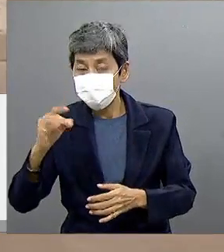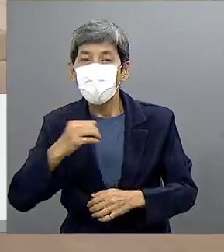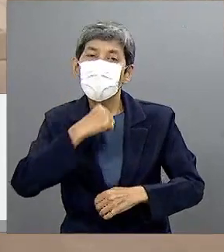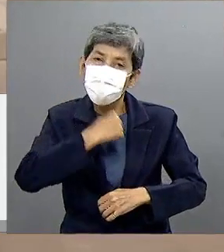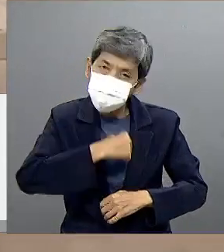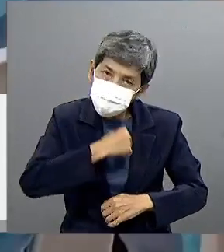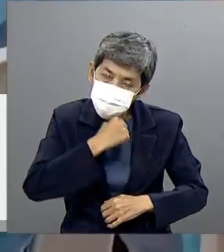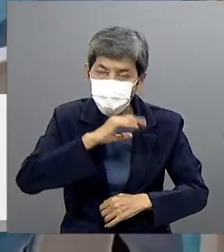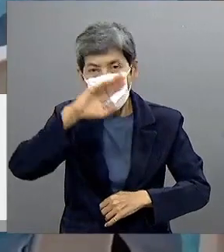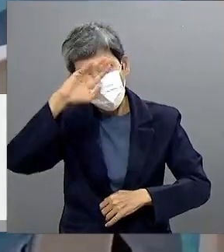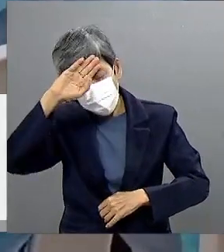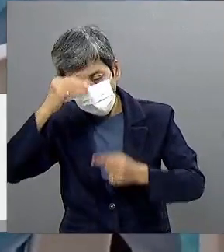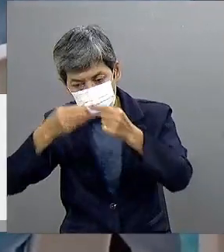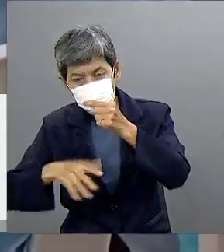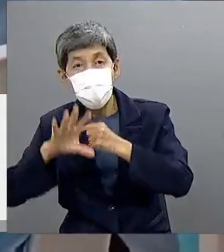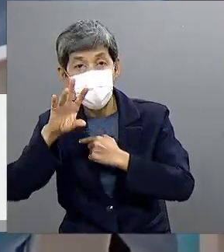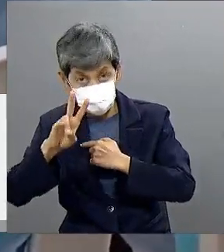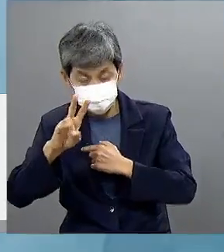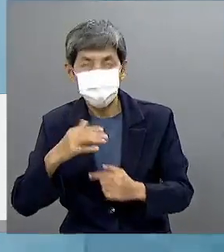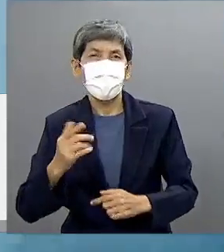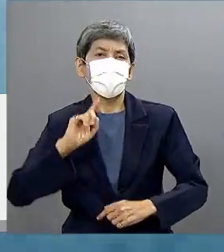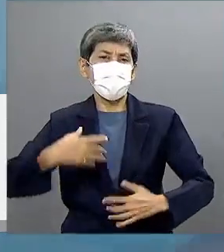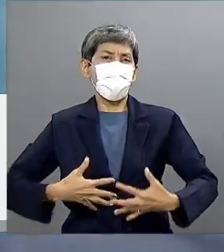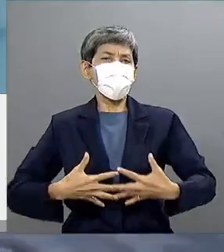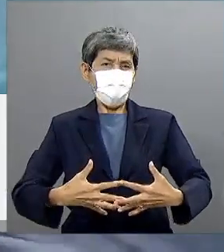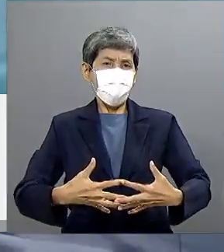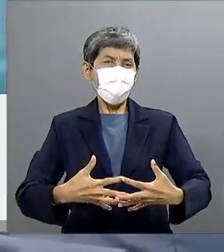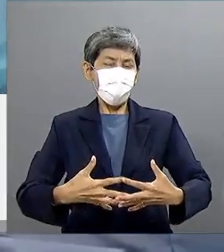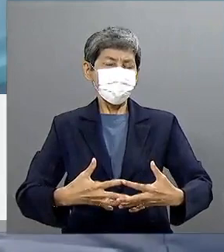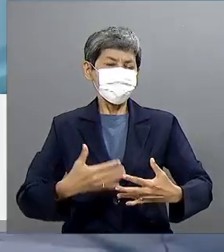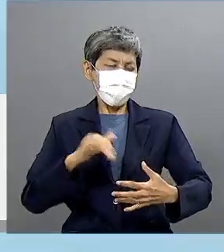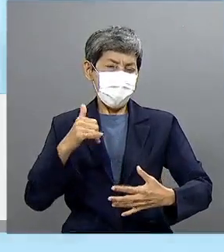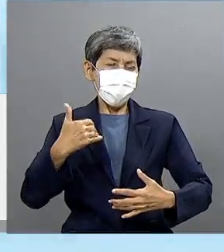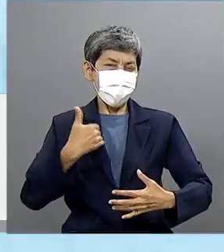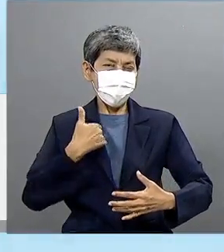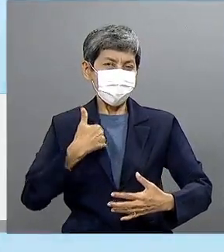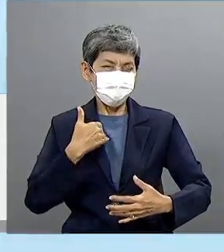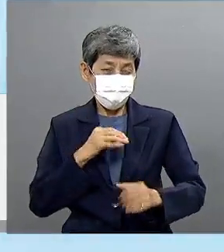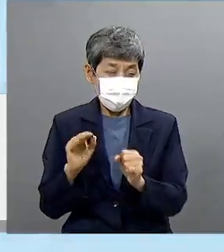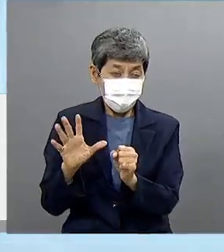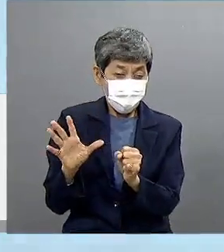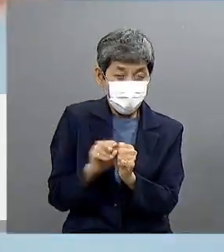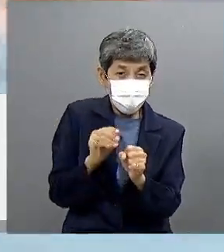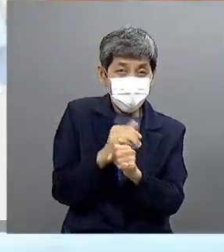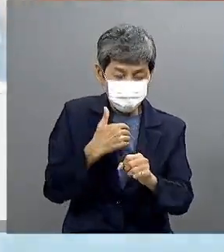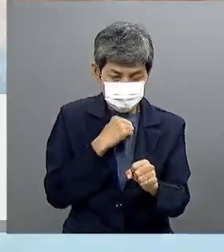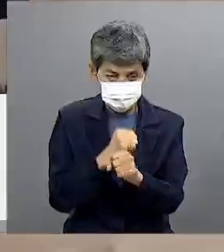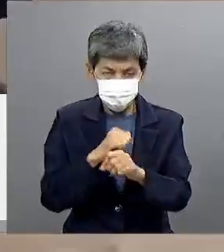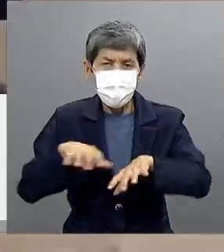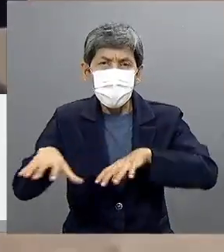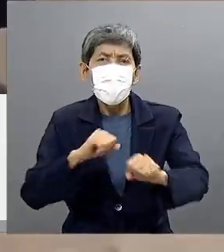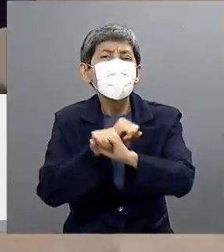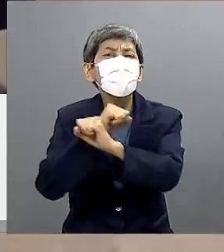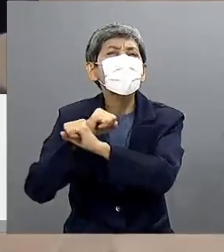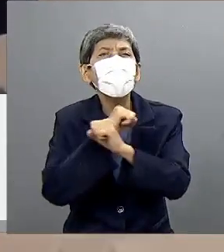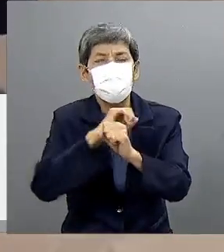7โรคเรื้อรังและหญิงตั้งครรภ์ที่มีอัตราเสี่ยงเสียชีวิตหากติดเชื้อโอมิครอนก็เป็นการเตรียมพร้อมรับมือและป้องกันโควิด